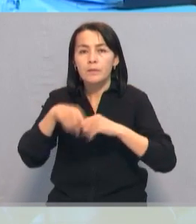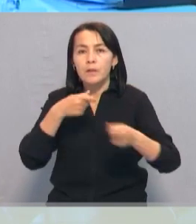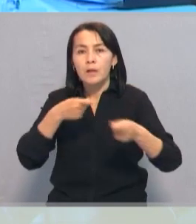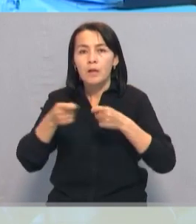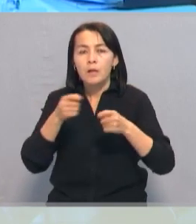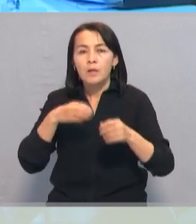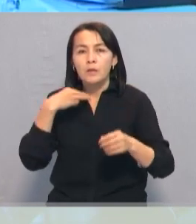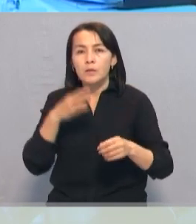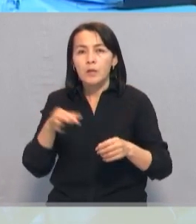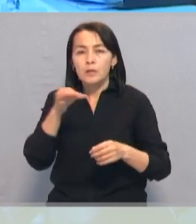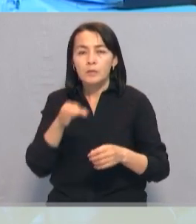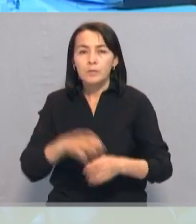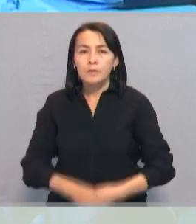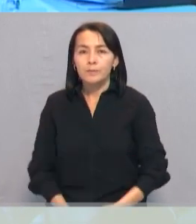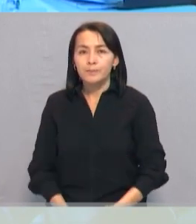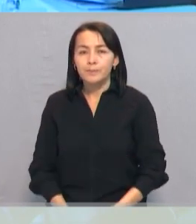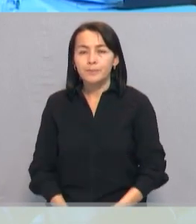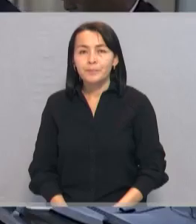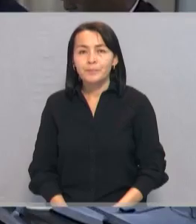акимате Туркестанской области.